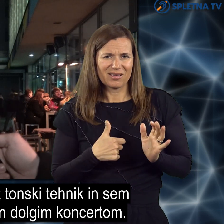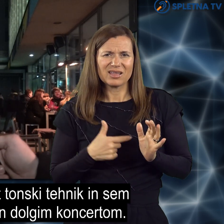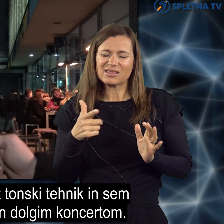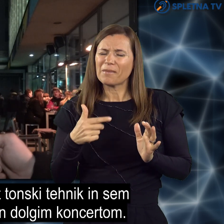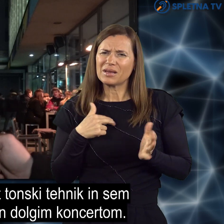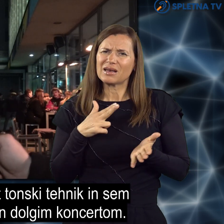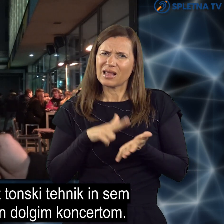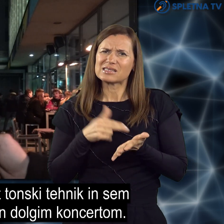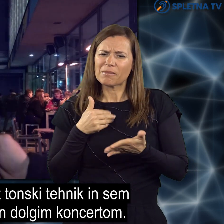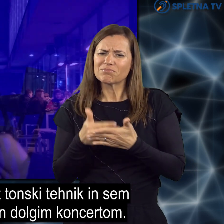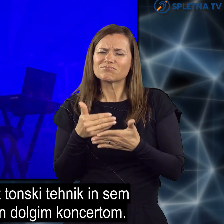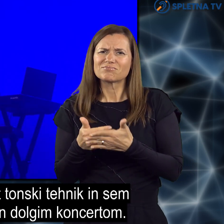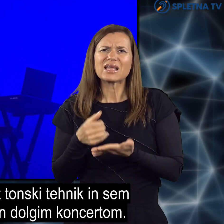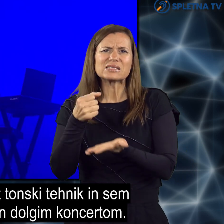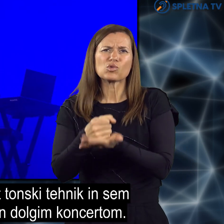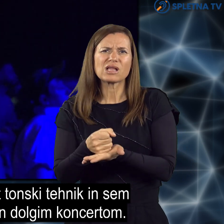izpostavljen